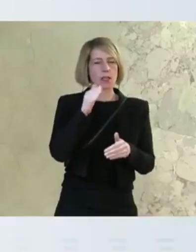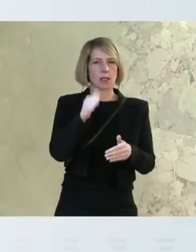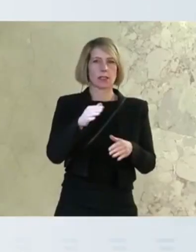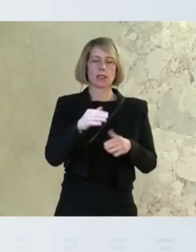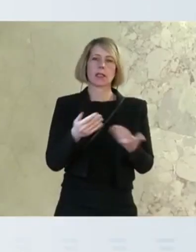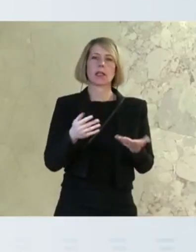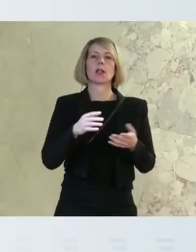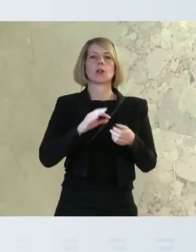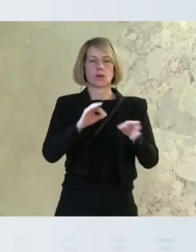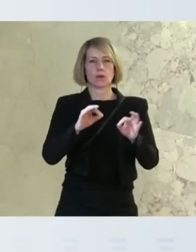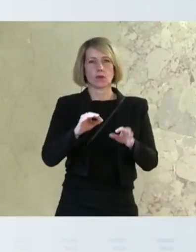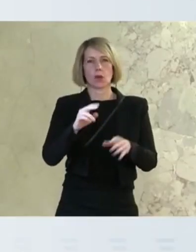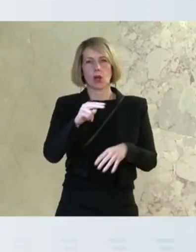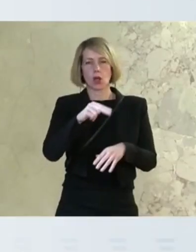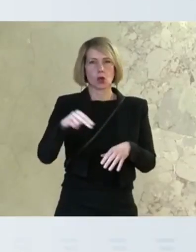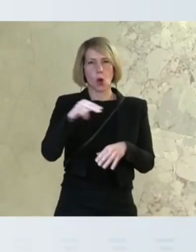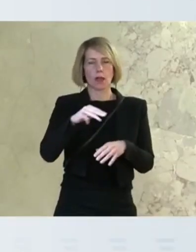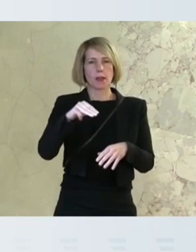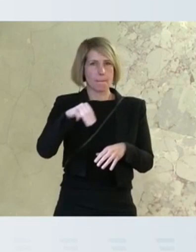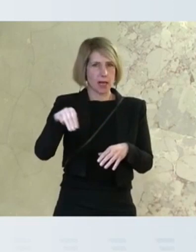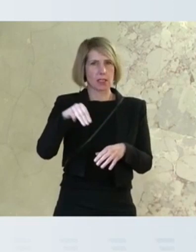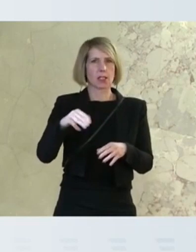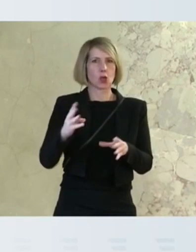jashtëm austriak Alexander Schallenberg.